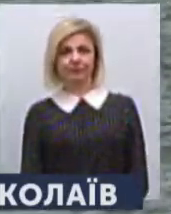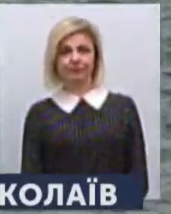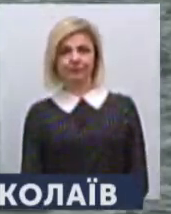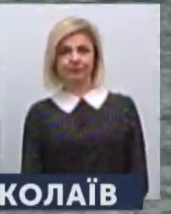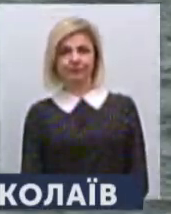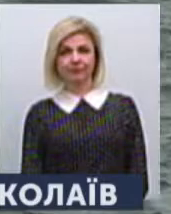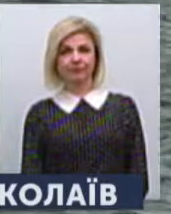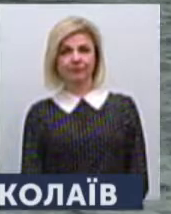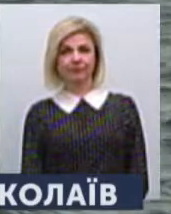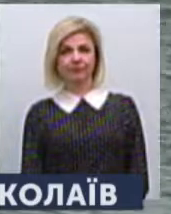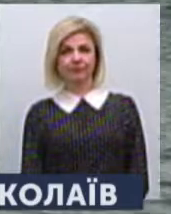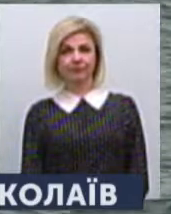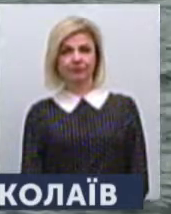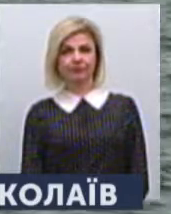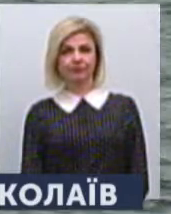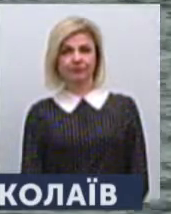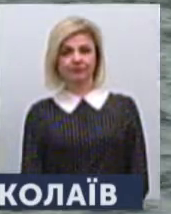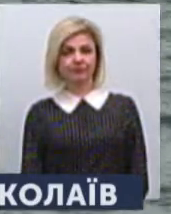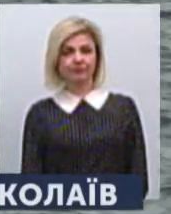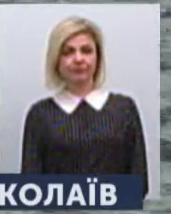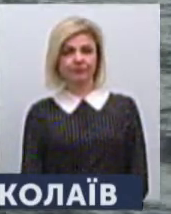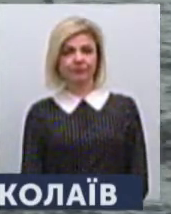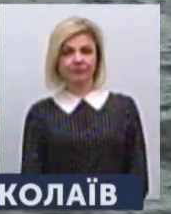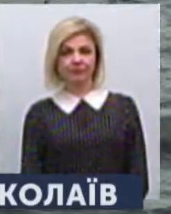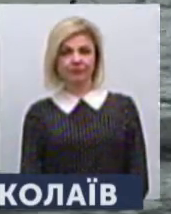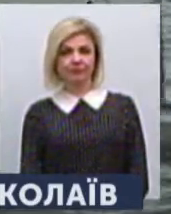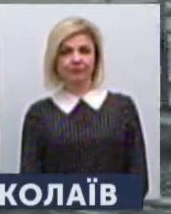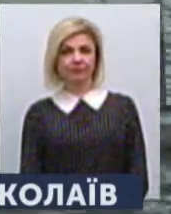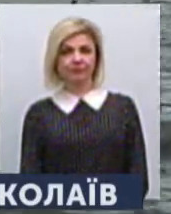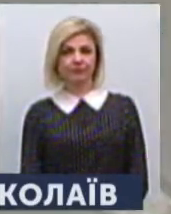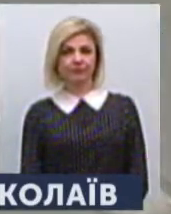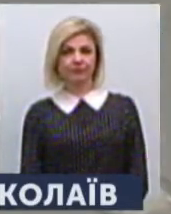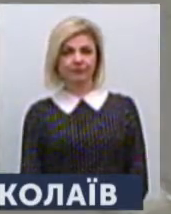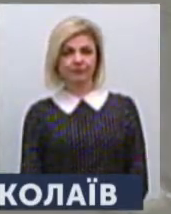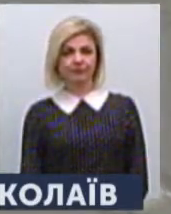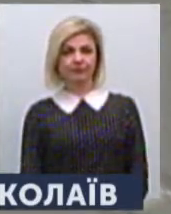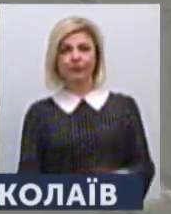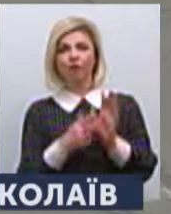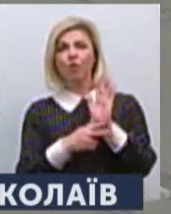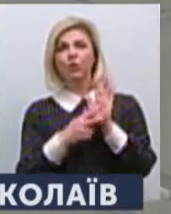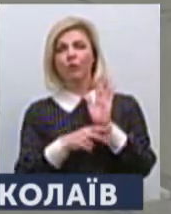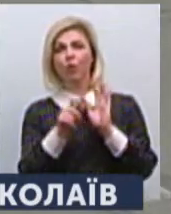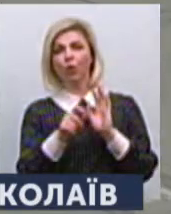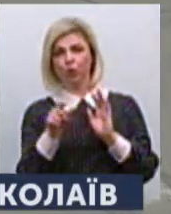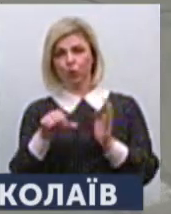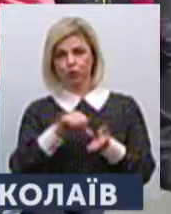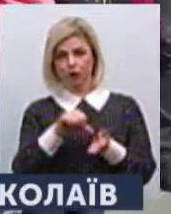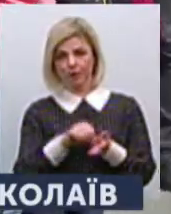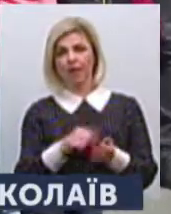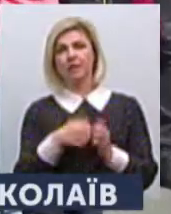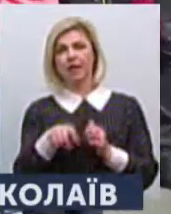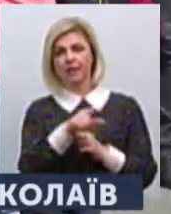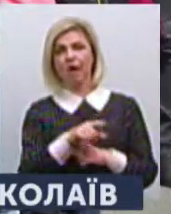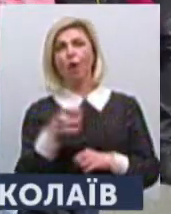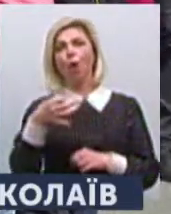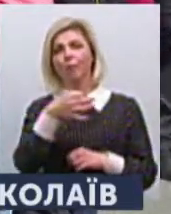В 80 учасників регати, серед яких вихованці